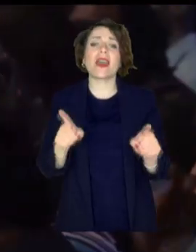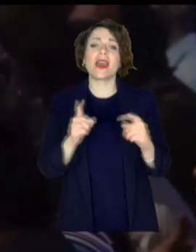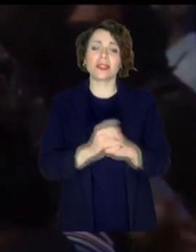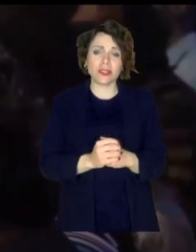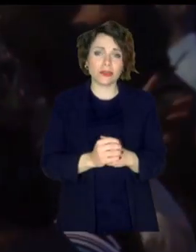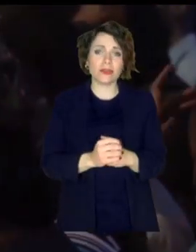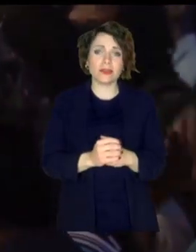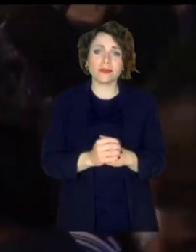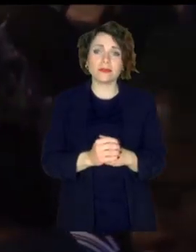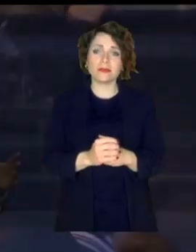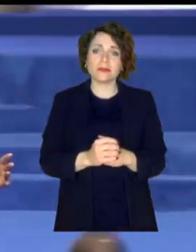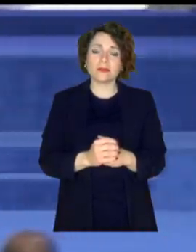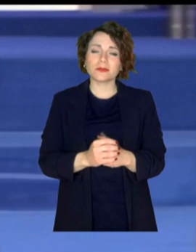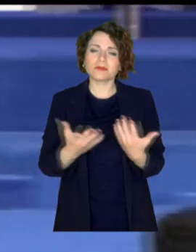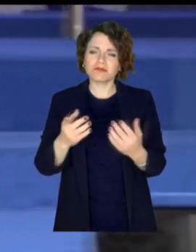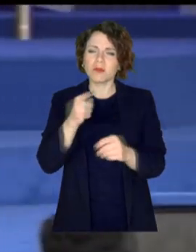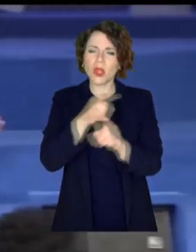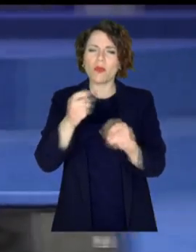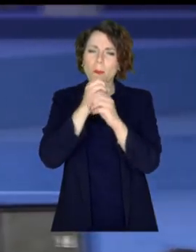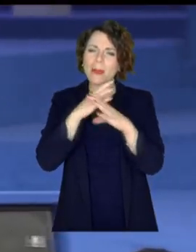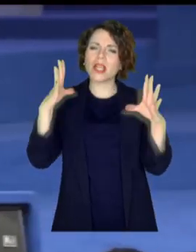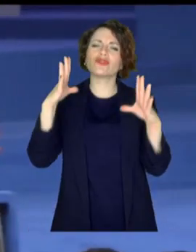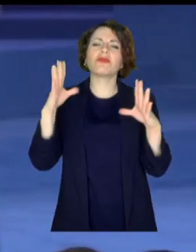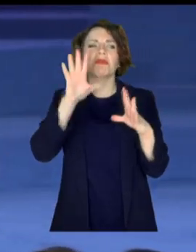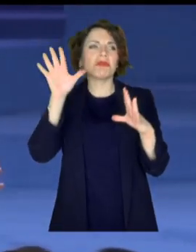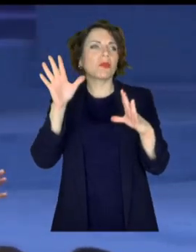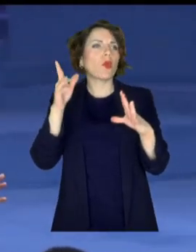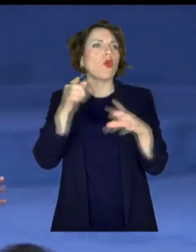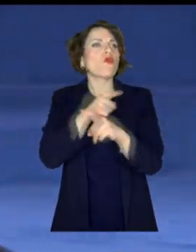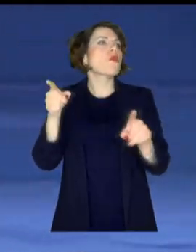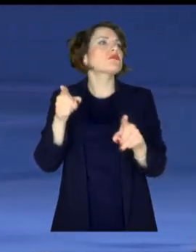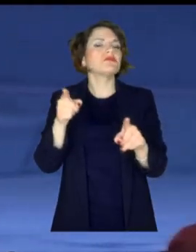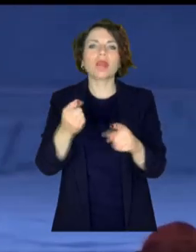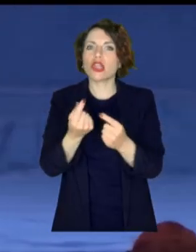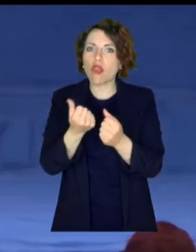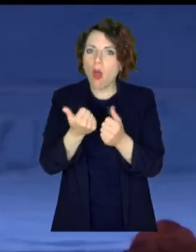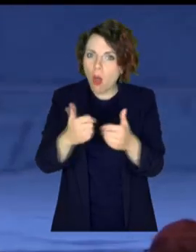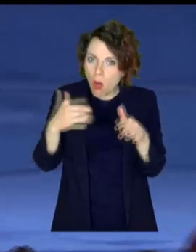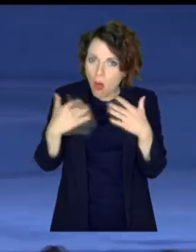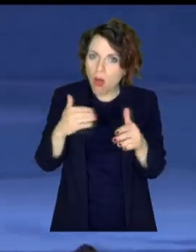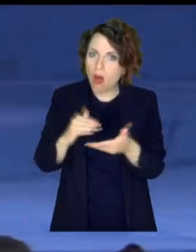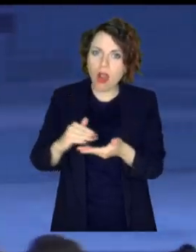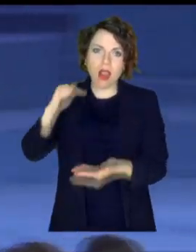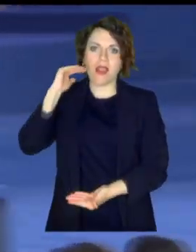Guardate, voglio farvi notare una cosa. Immagina di avere un sacco di soldi e trovi